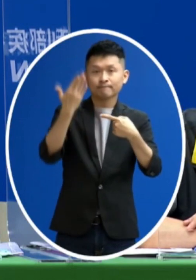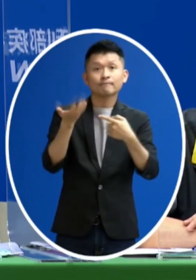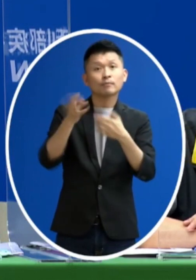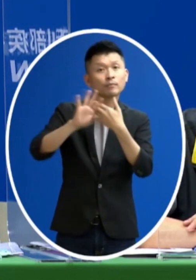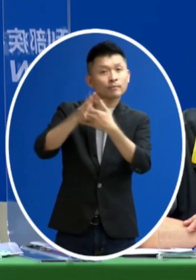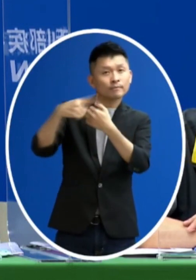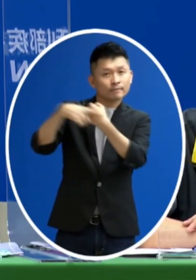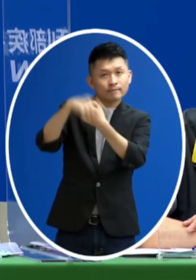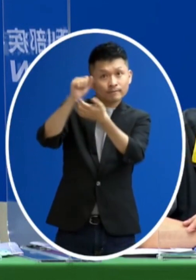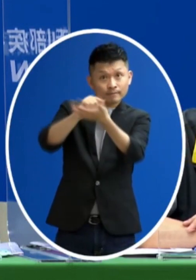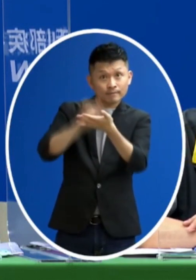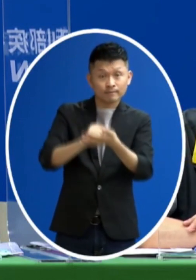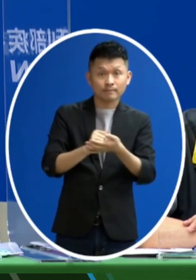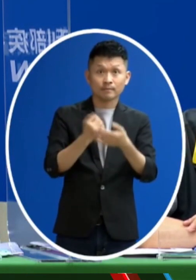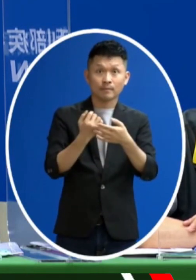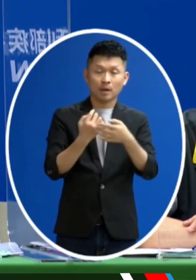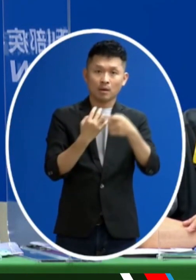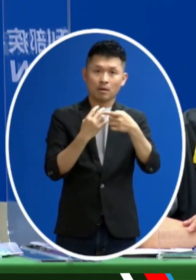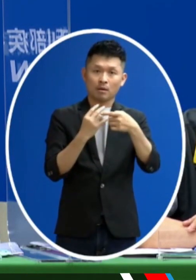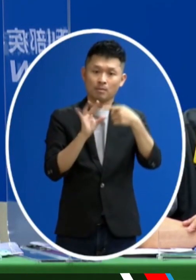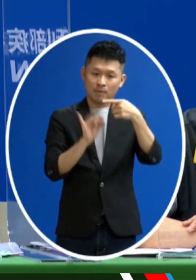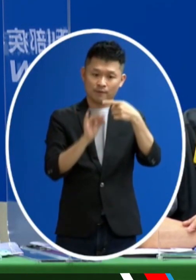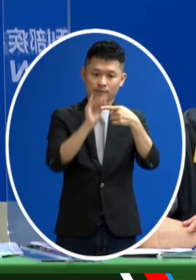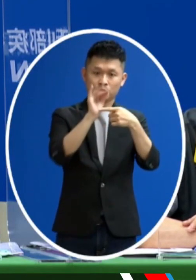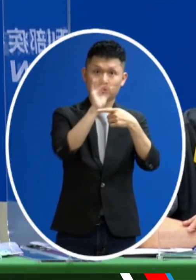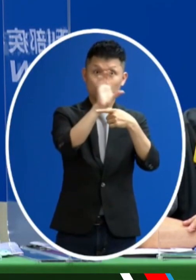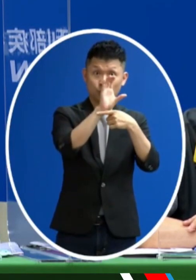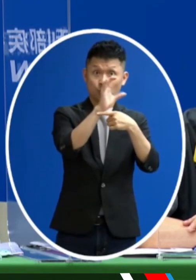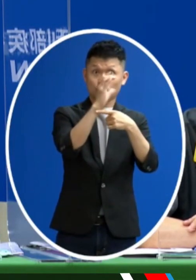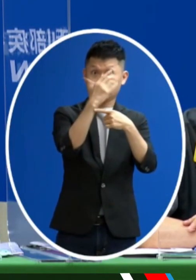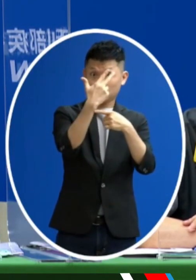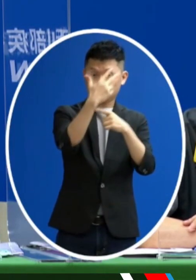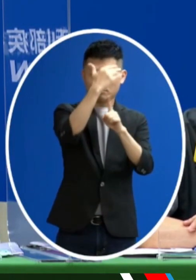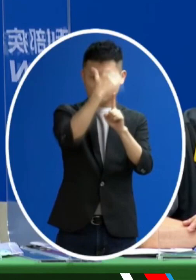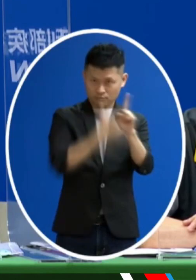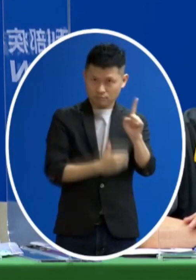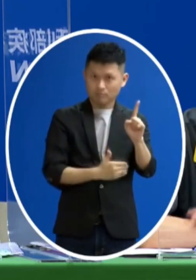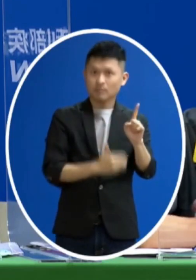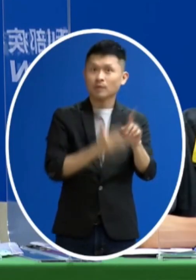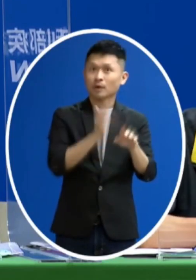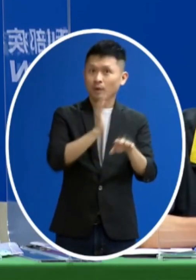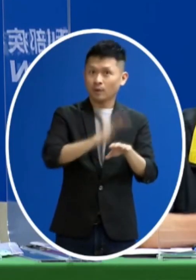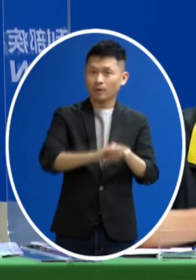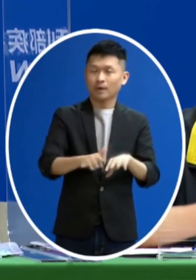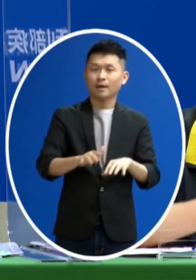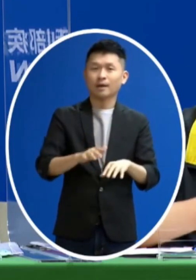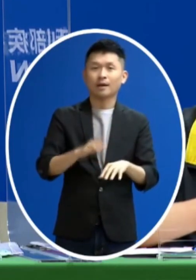就降下降97%，我想这可以让爸爸妈妈晚上好好睡觉。